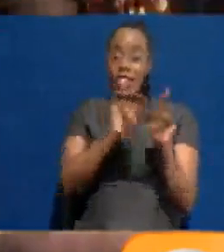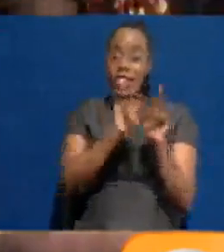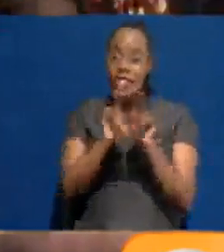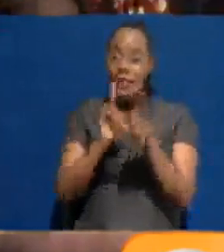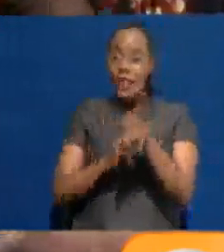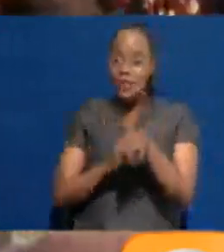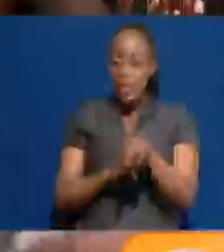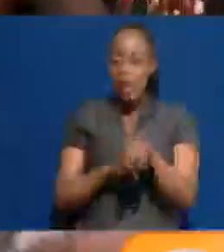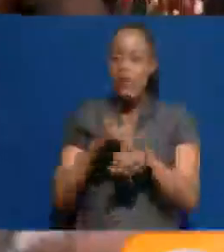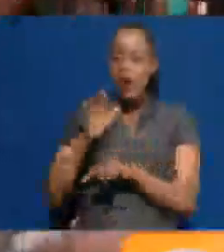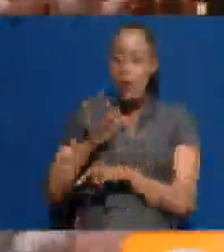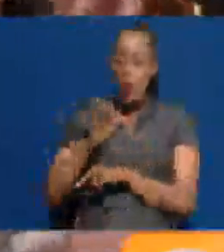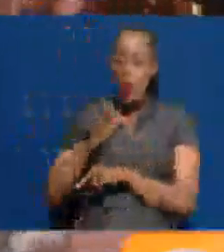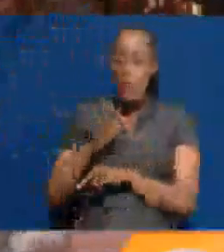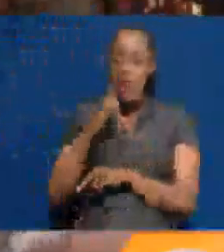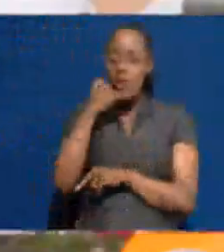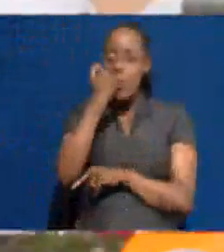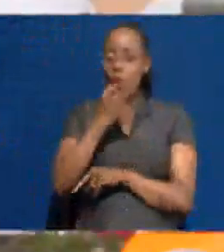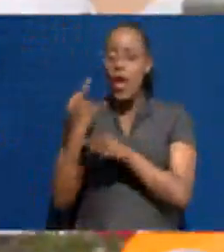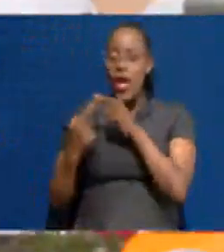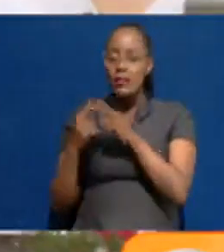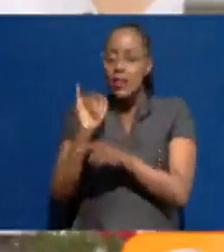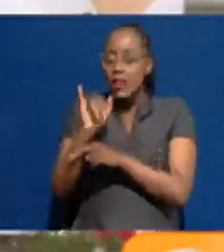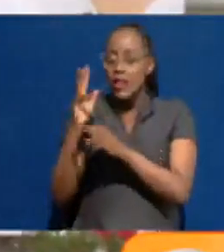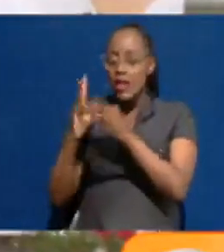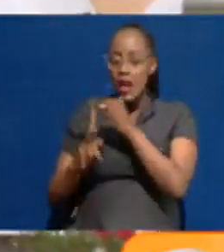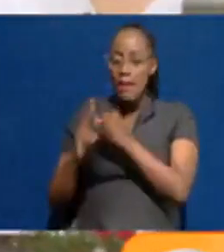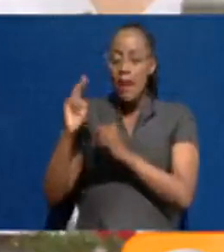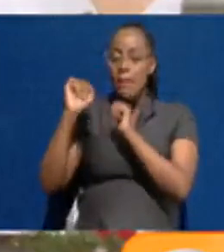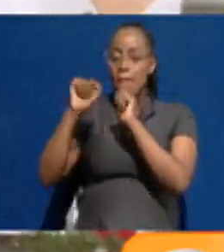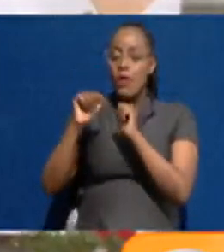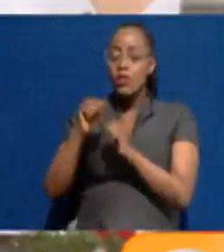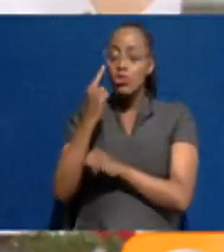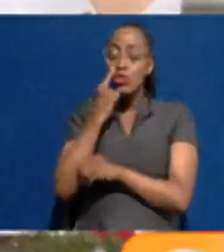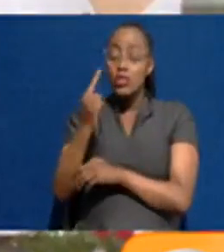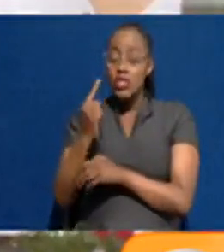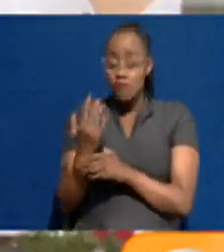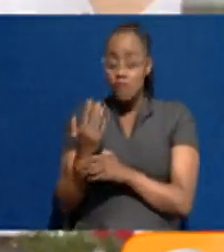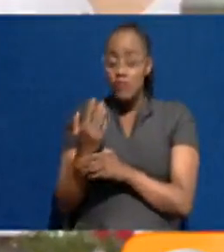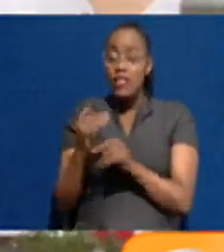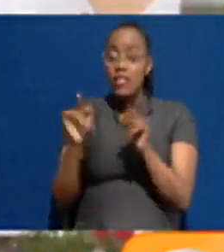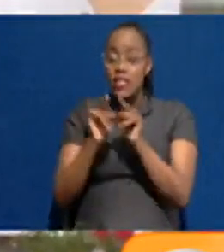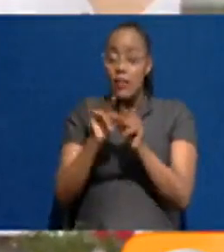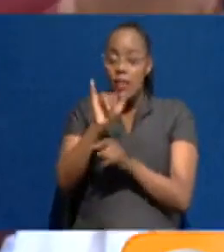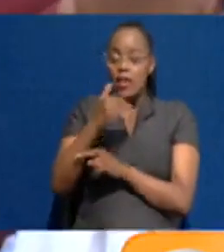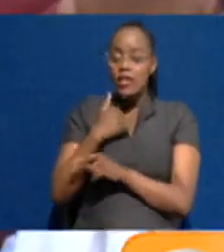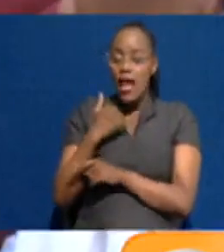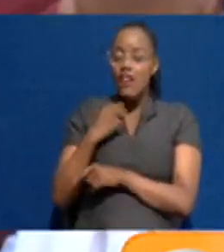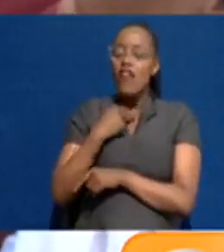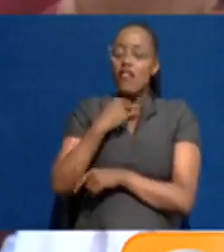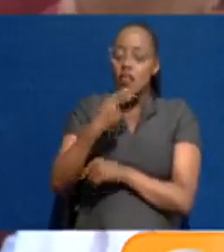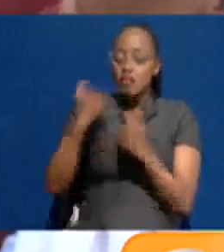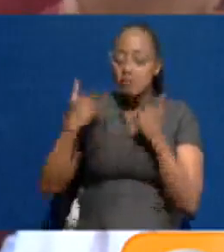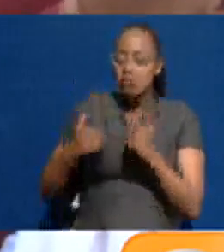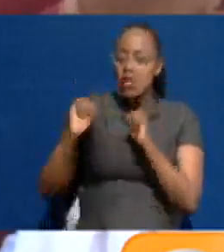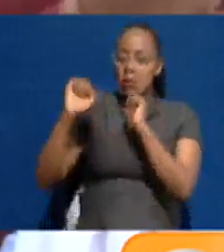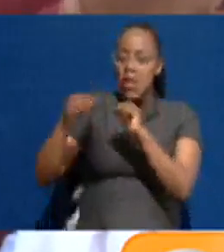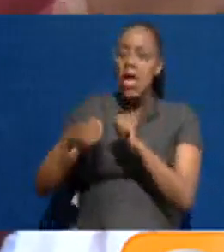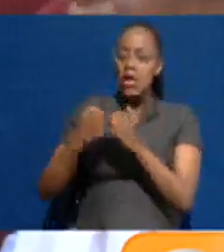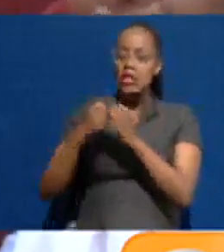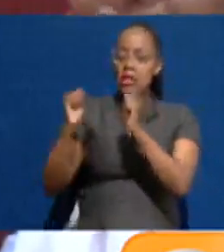vile vile kina mama ambao waliweza kupitia ukeketaji waweze kuona ya kwamba kama Saadia amekuwa na sauti ya kuokoa wasichana